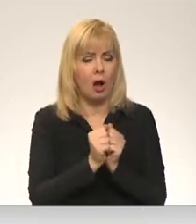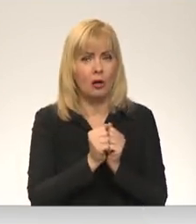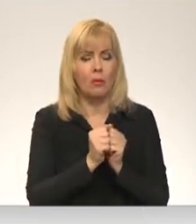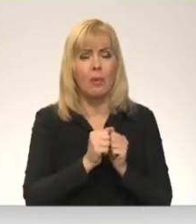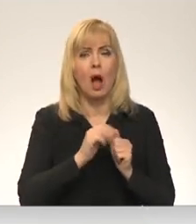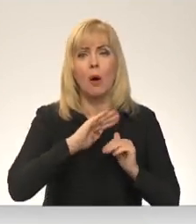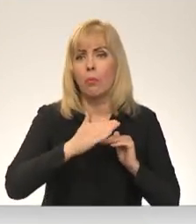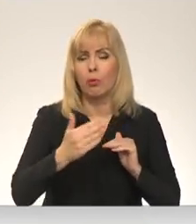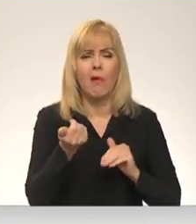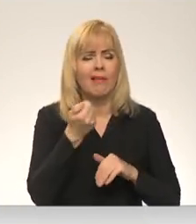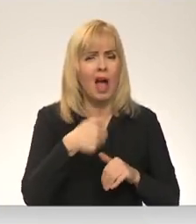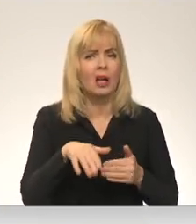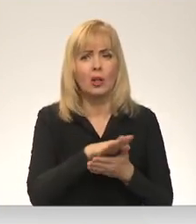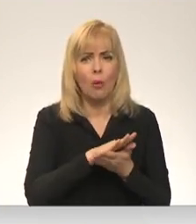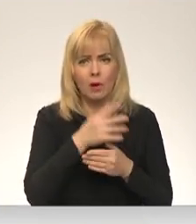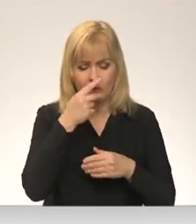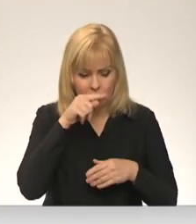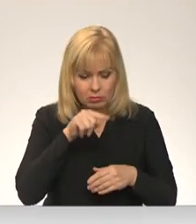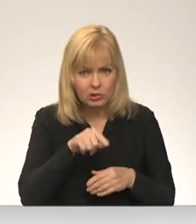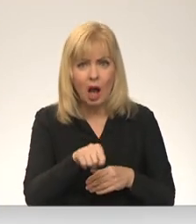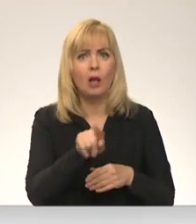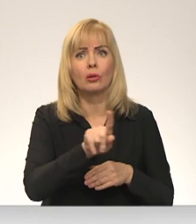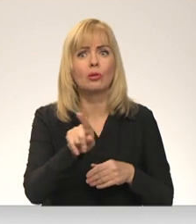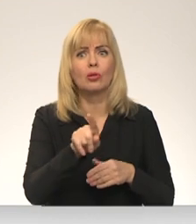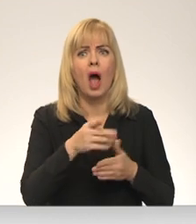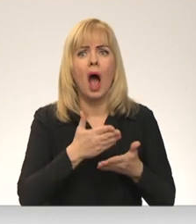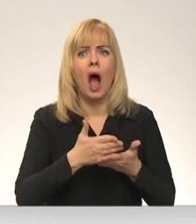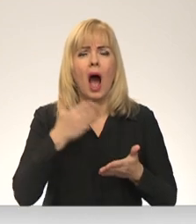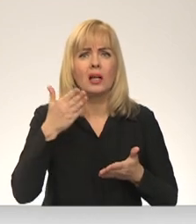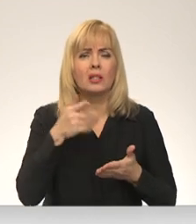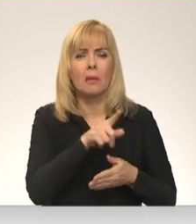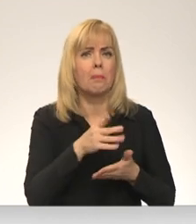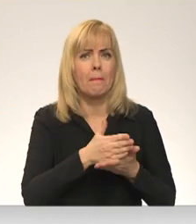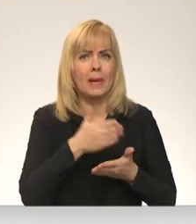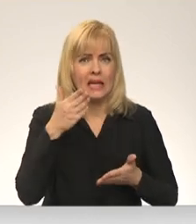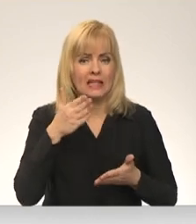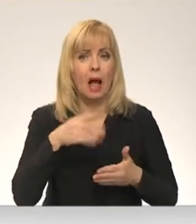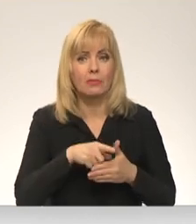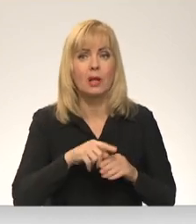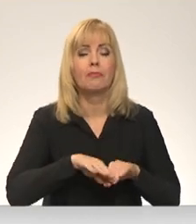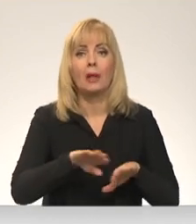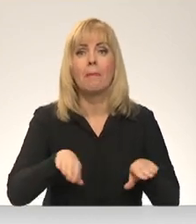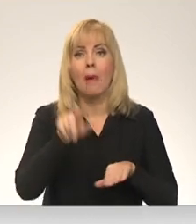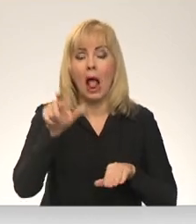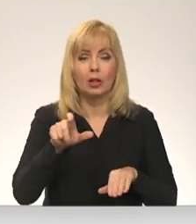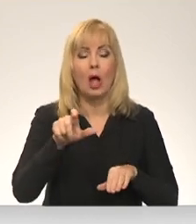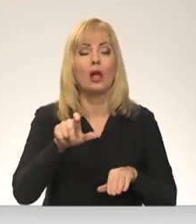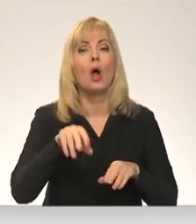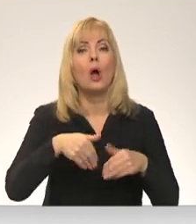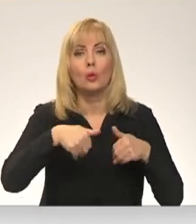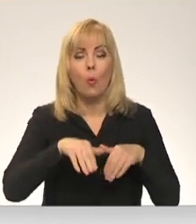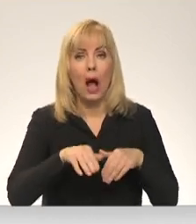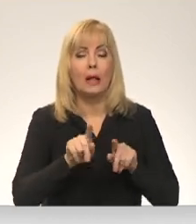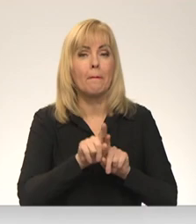nav bijuši. Un sāku pētīt dziļāk, skatos, ka tas ir kaut kas ass un tāds bīstams diezgan. Peldētājs nosprieda, ka tā ir priede